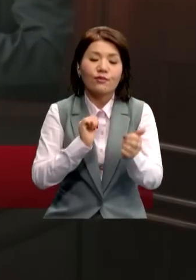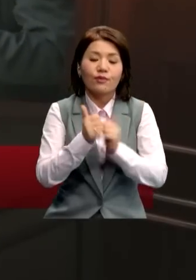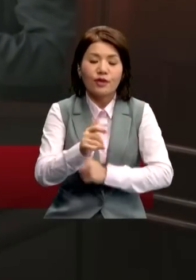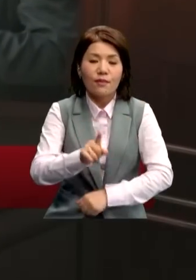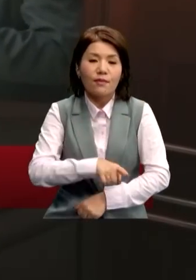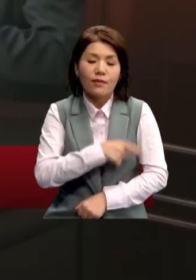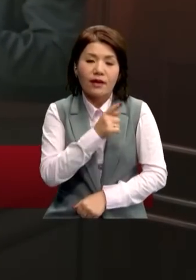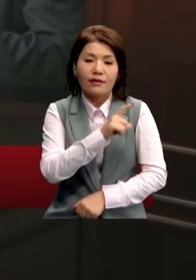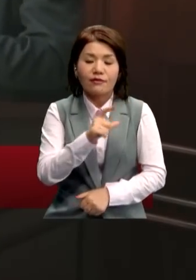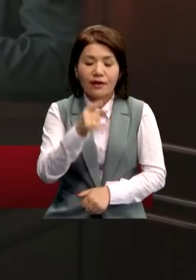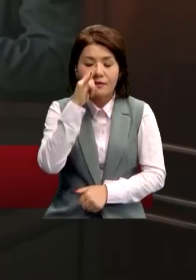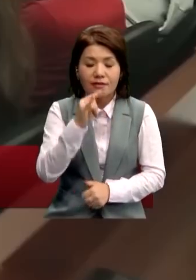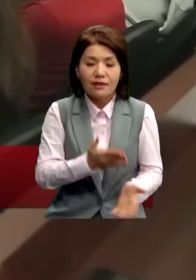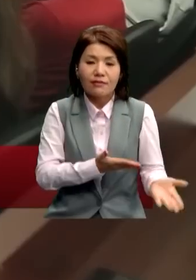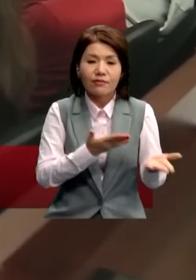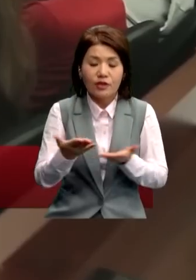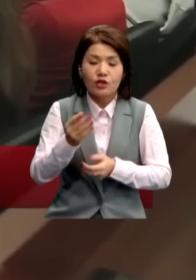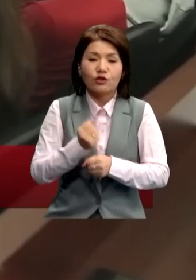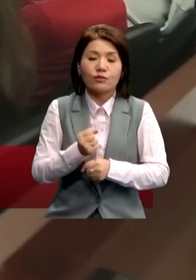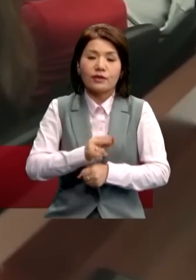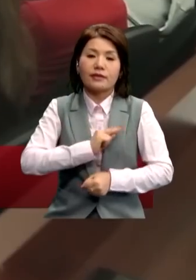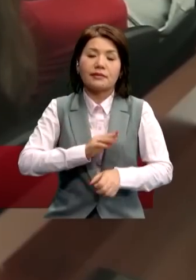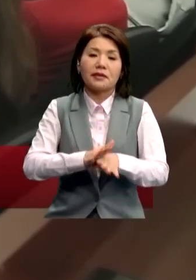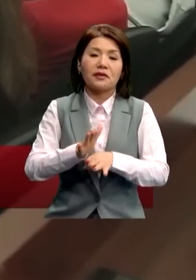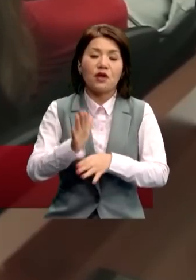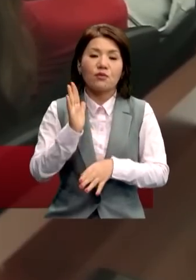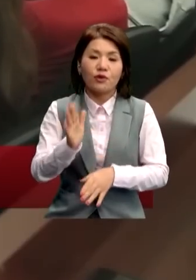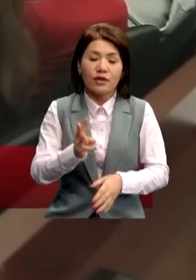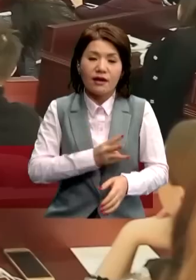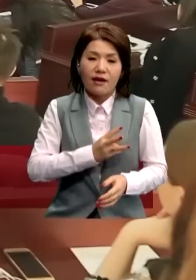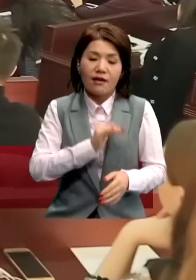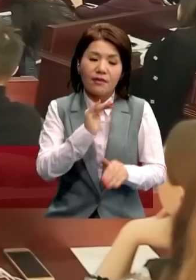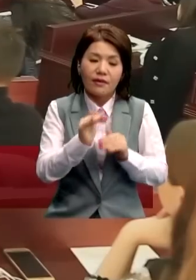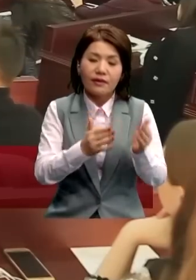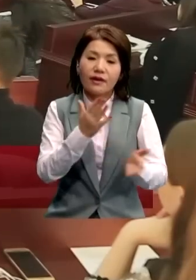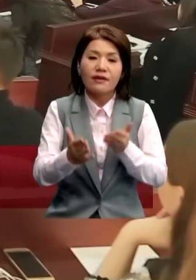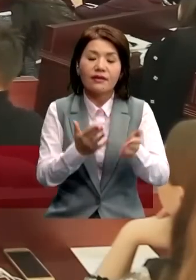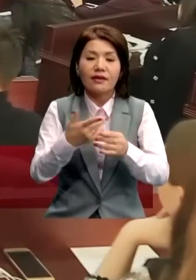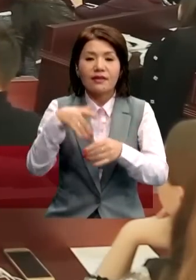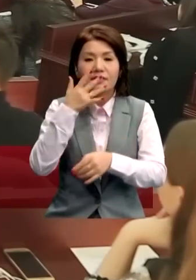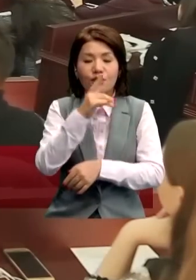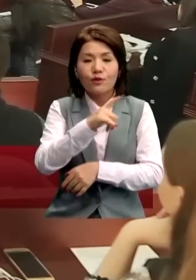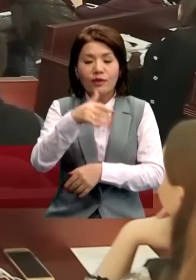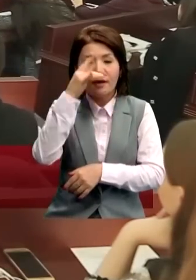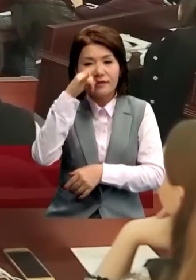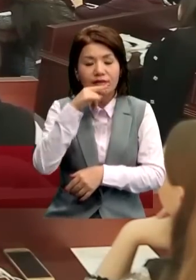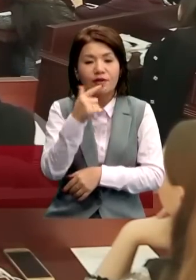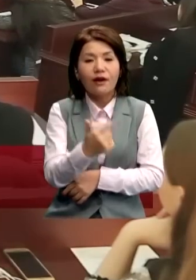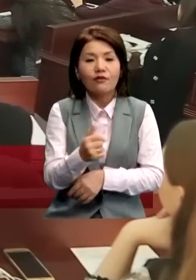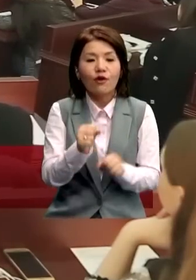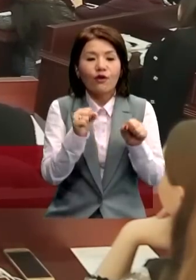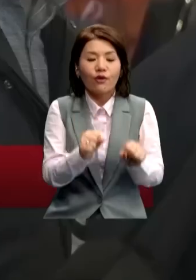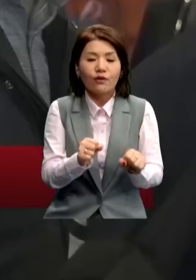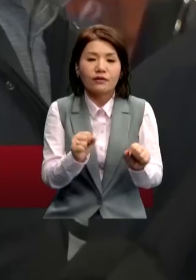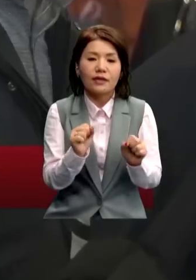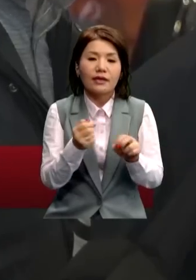Қазақстанға келіп жұмыс істейді деп болжайды. Білікті кадрлардың бізге келуін ынталандырып қана қоймай, шетелде жұмыс істейтін қазақстандықтардың құқығын қорғауды